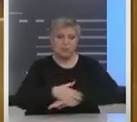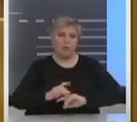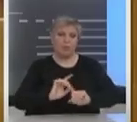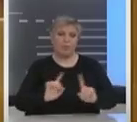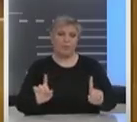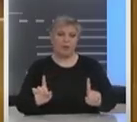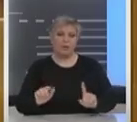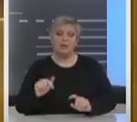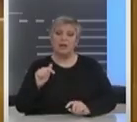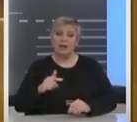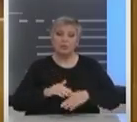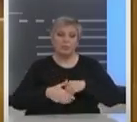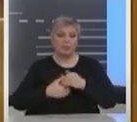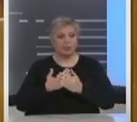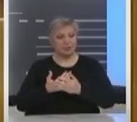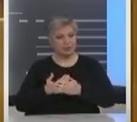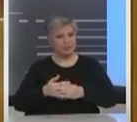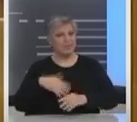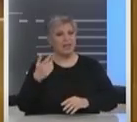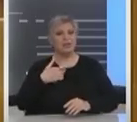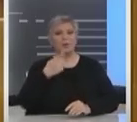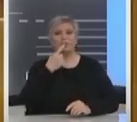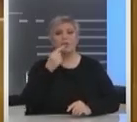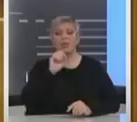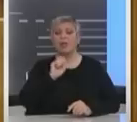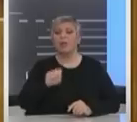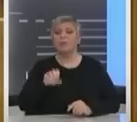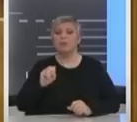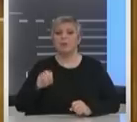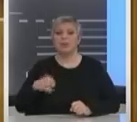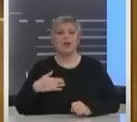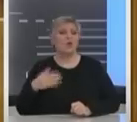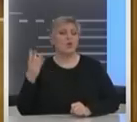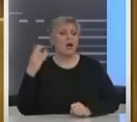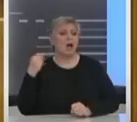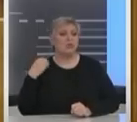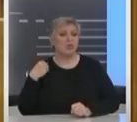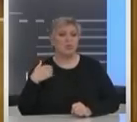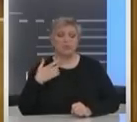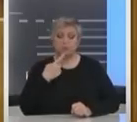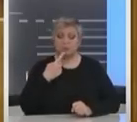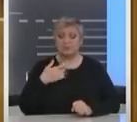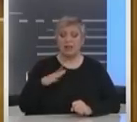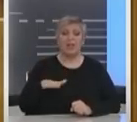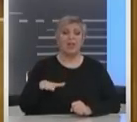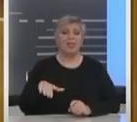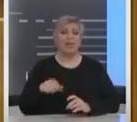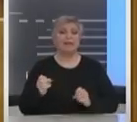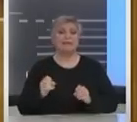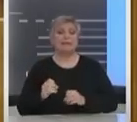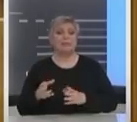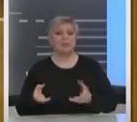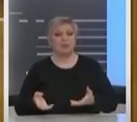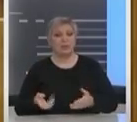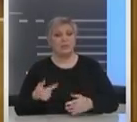είναι μια πολιτική του φιλοδωρήματος, όπως συχνά ακούω απαξιωτικά να λέγεται, αλλά να μετατρέπεται σε